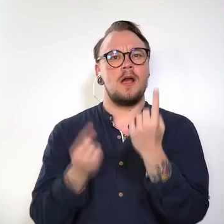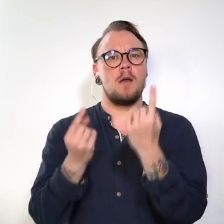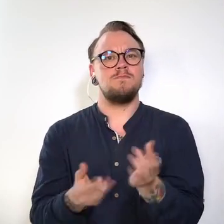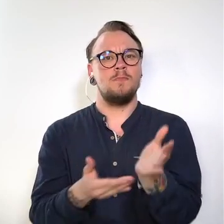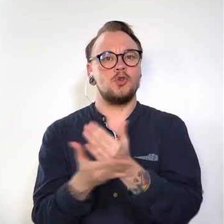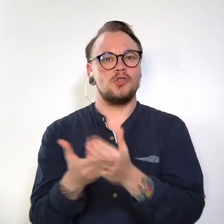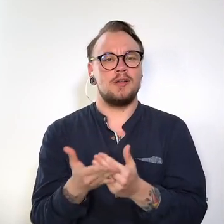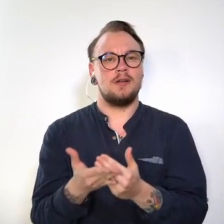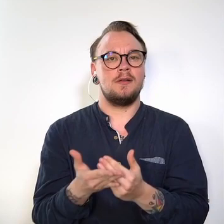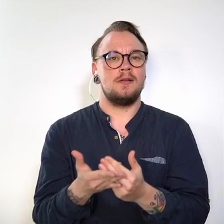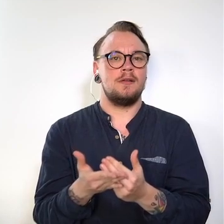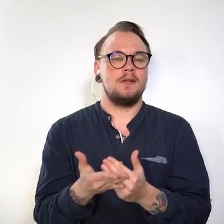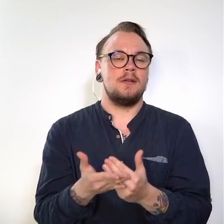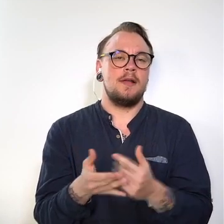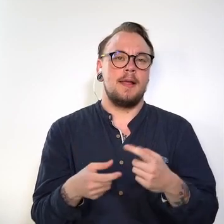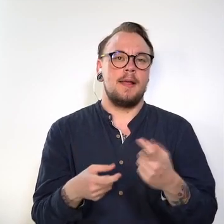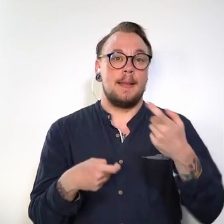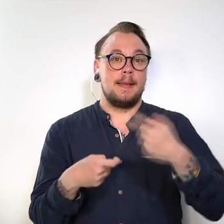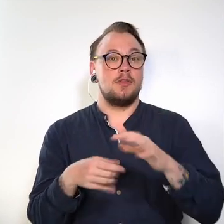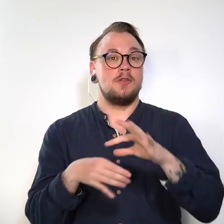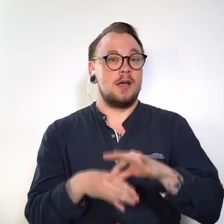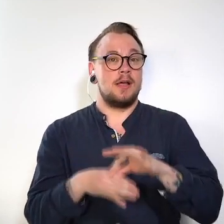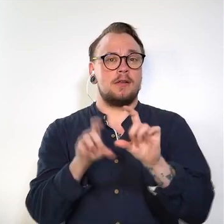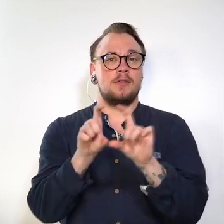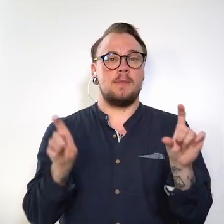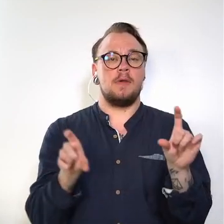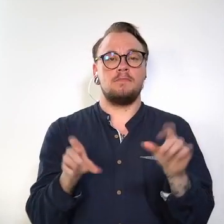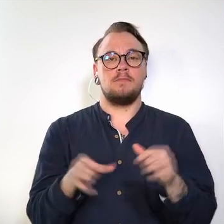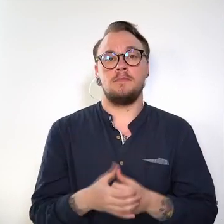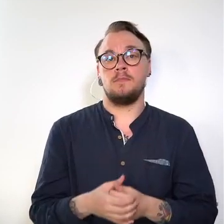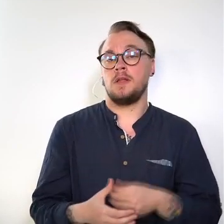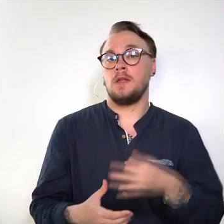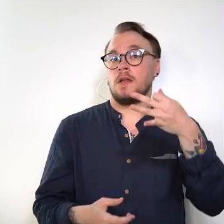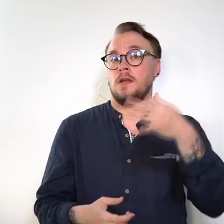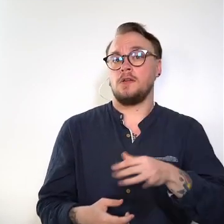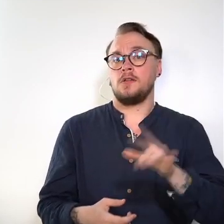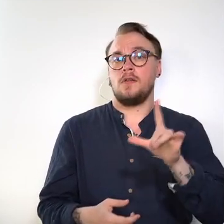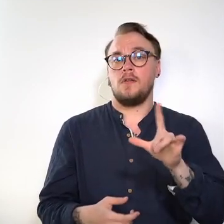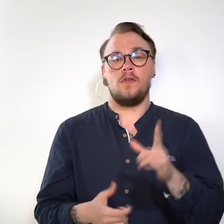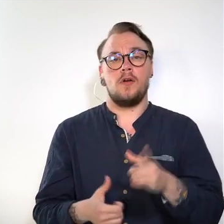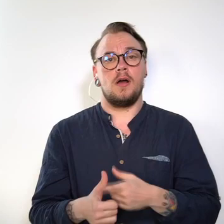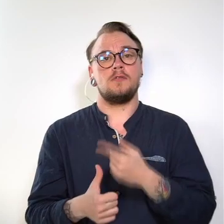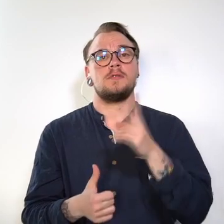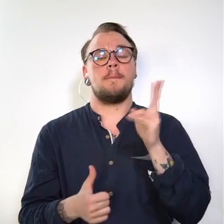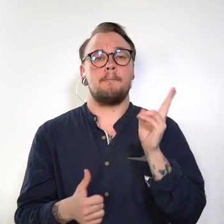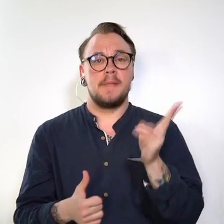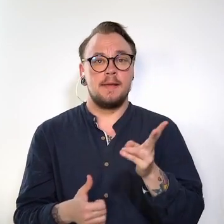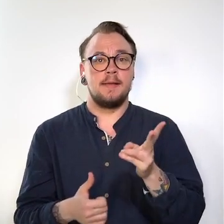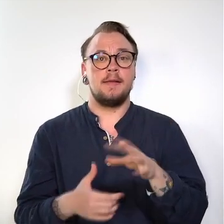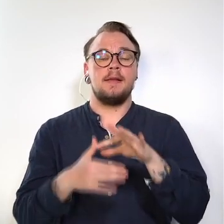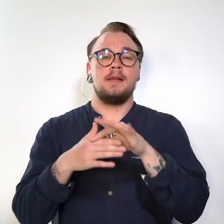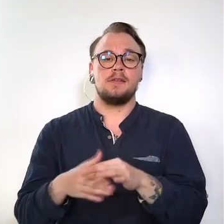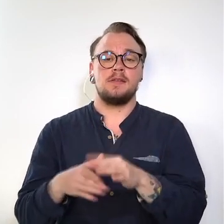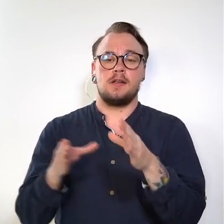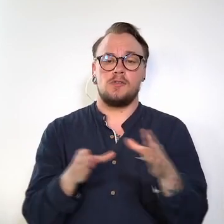sairausleiman jatkoa, eli siitä, että juuri kun 80-luvun alussa oli demedikalisoitu tai poistettu